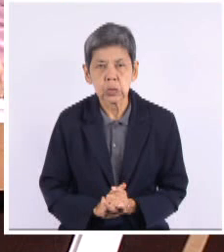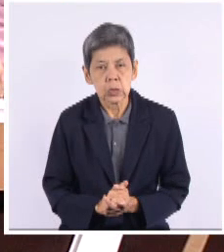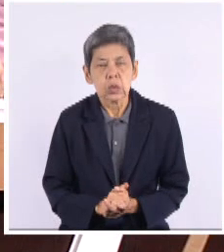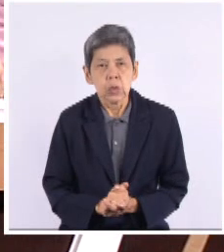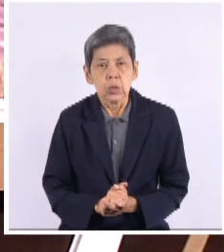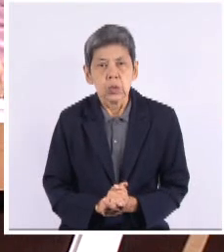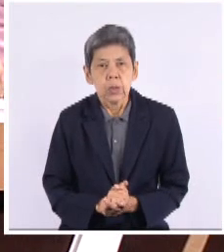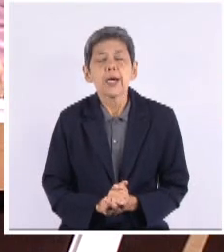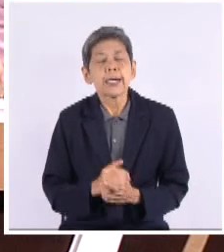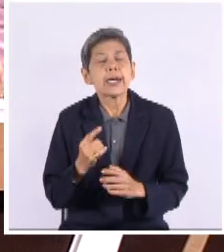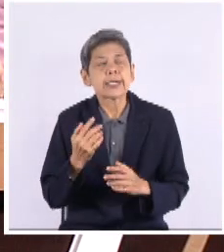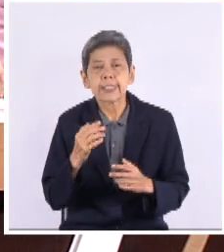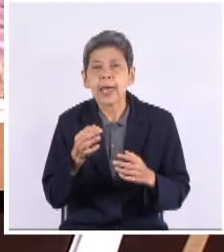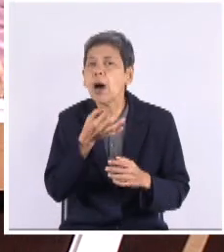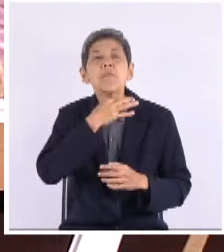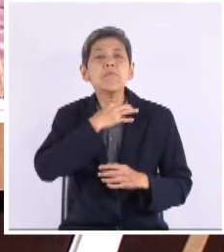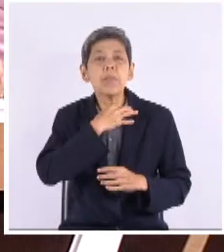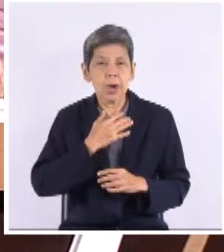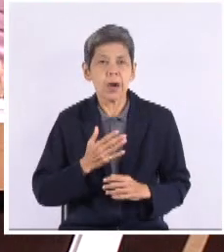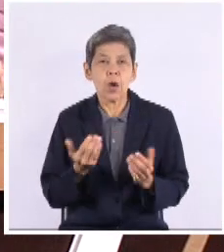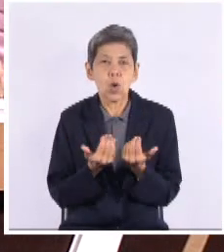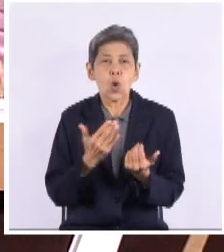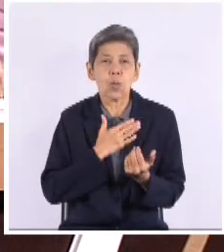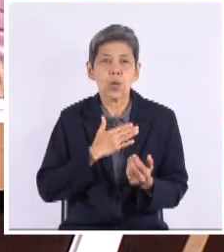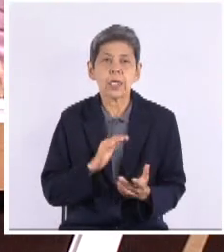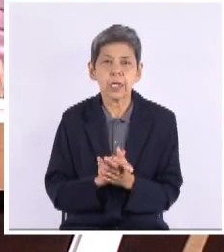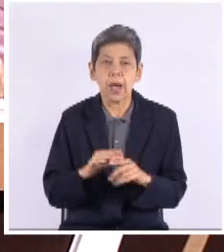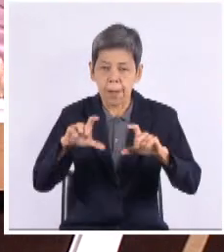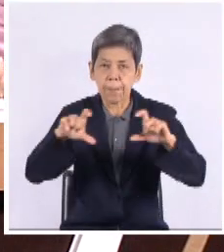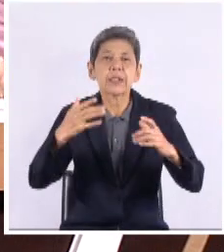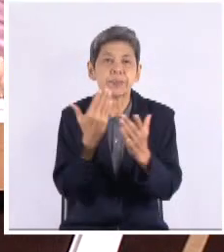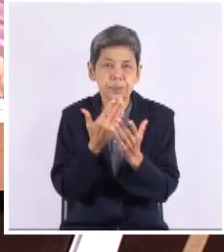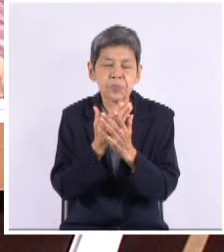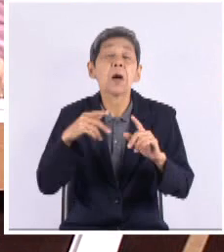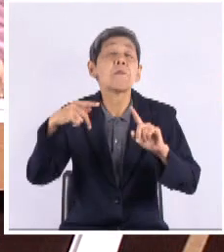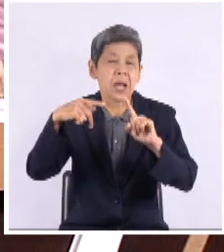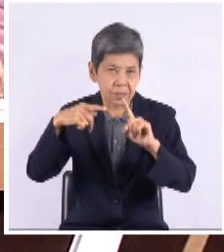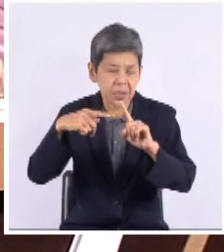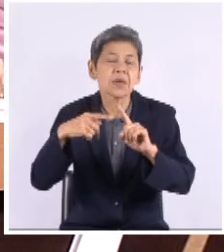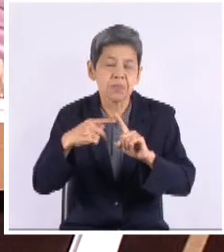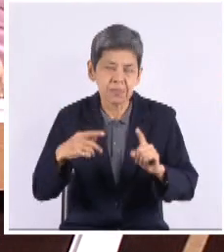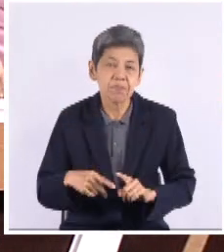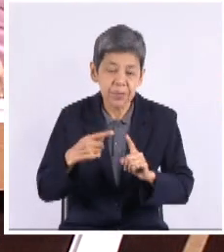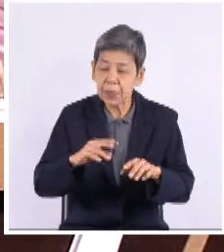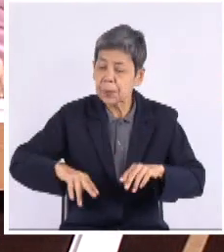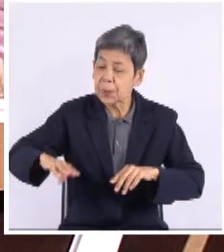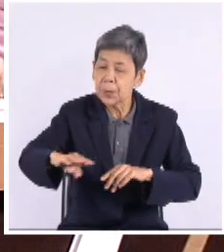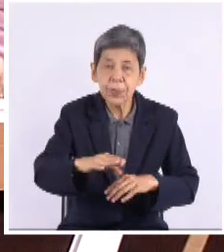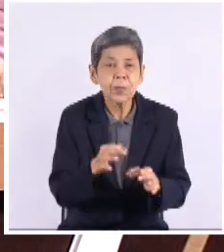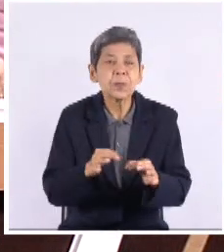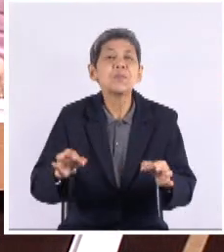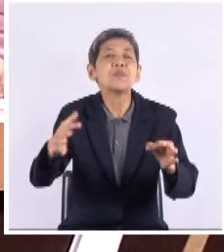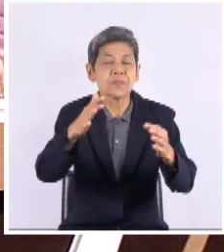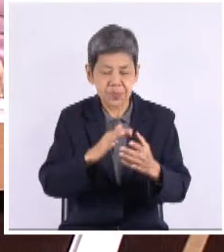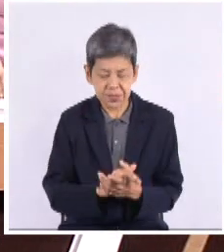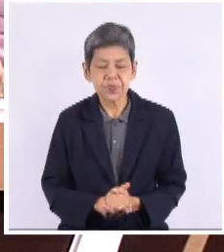แต่ไม่น่าจะมีปัญหาเรื่องเหรียญติดคอหรอกลูกผมก็จะติดก็จะเป็นพวกแบงค์พันอะไรมันก็ว่าจะเป็นแบงค์พันเพื่อนอยู่ในบ้านไม่มีอะไรบ้างอยู่กับ